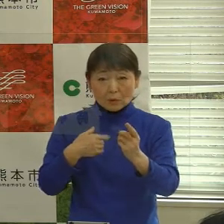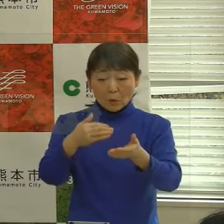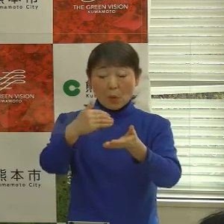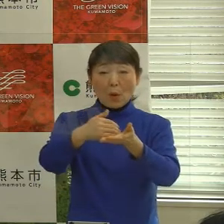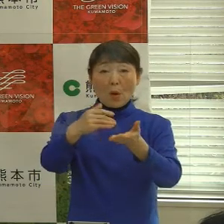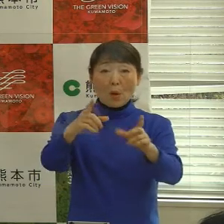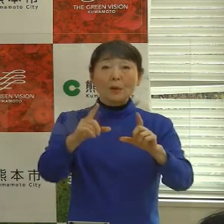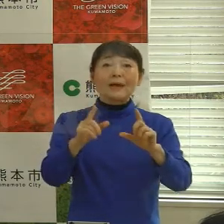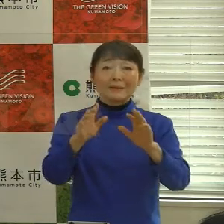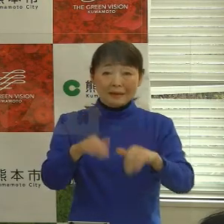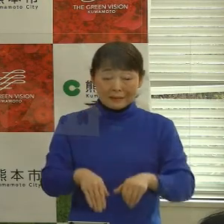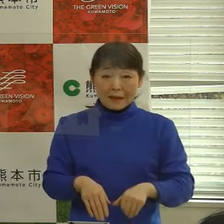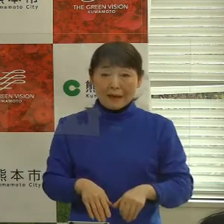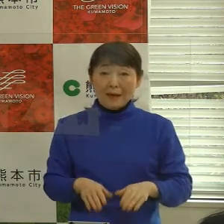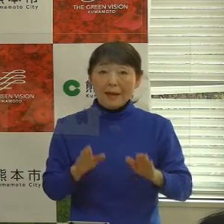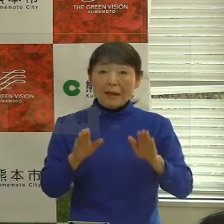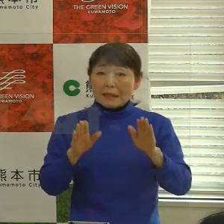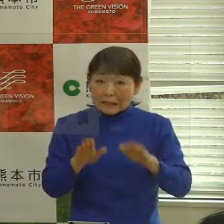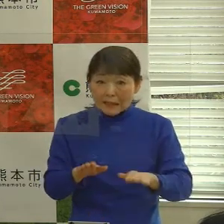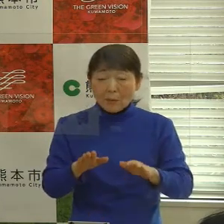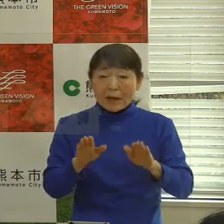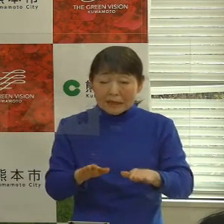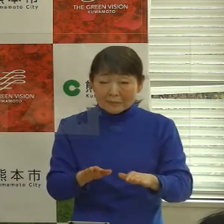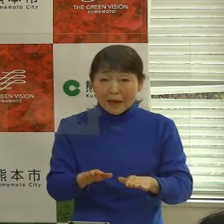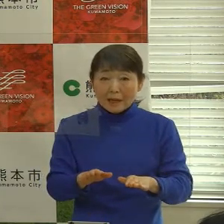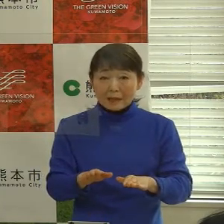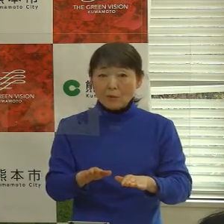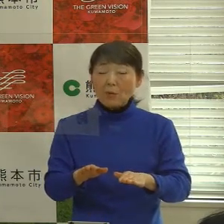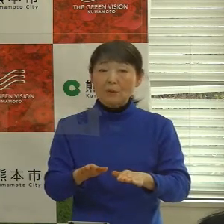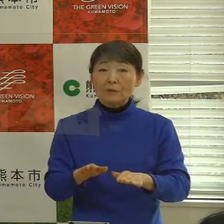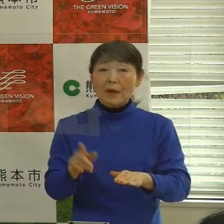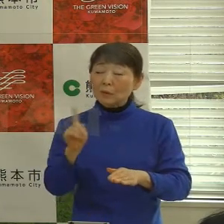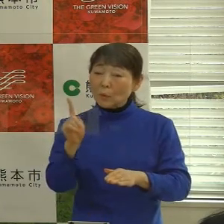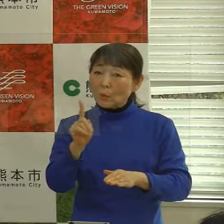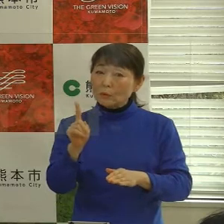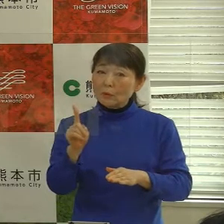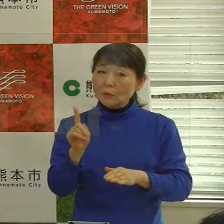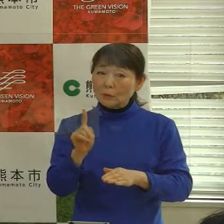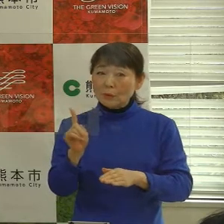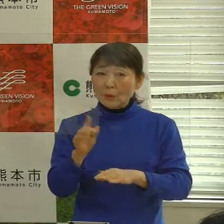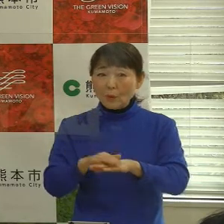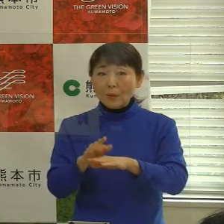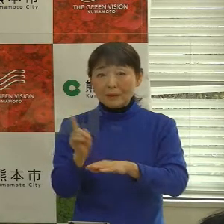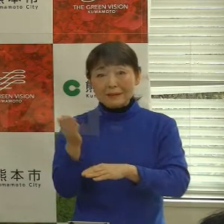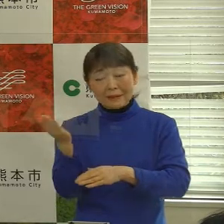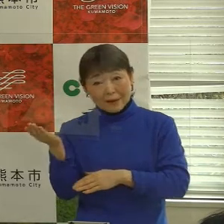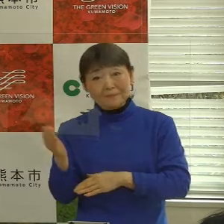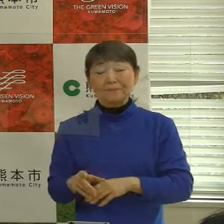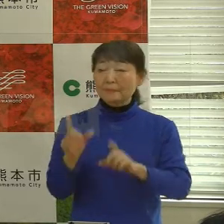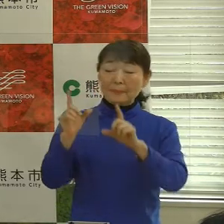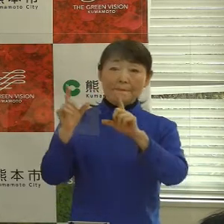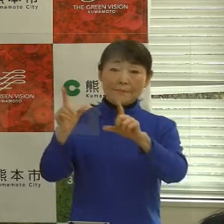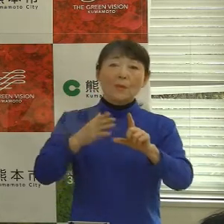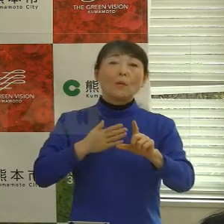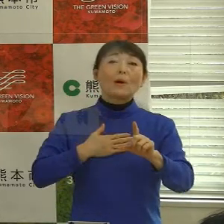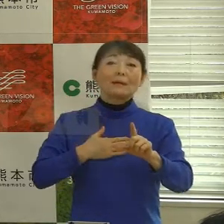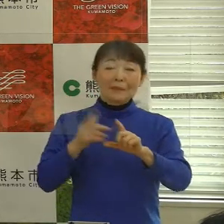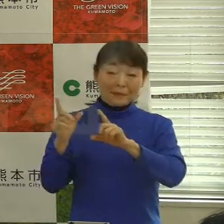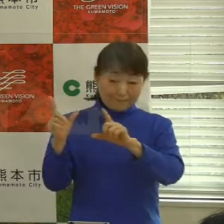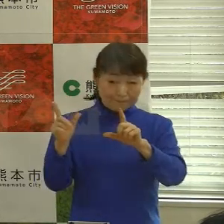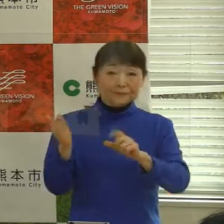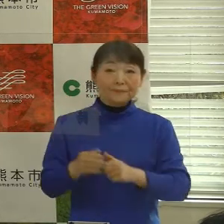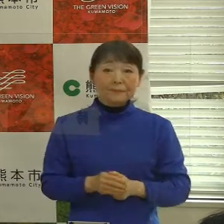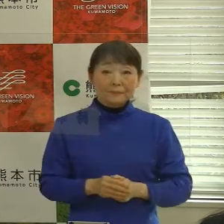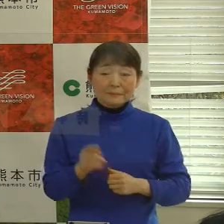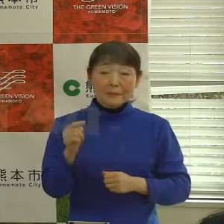で、この点、今現時点ではどうされる方針なのかというのを教えてください。 は い、 はい、わかりました。